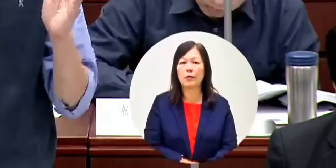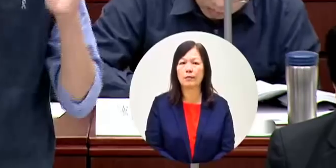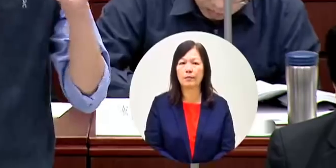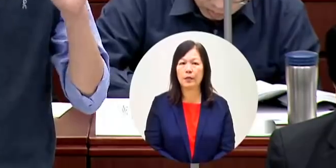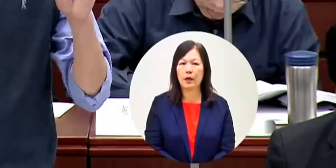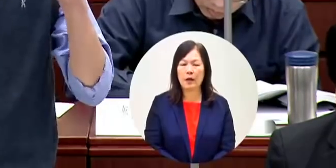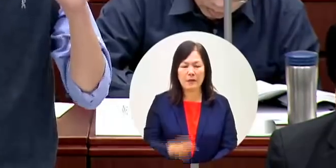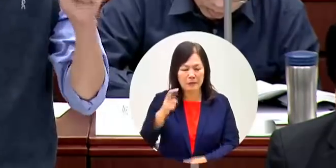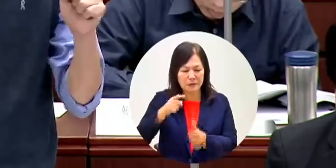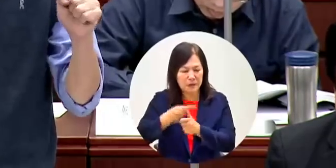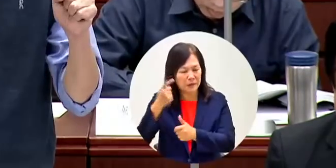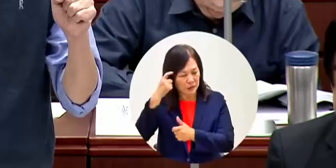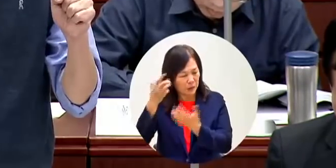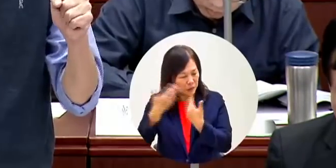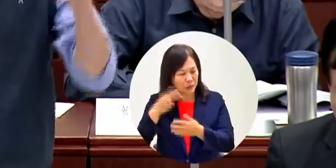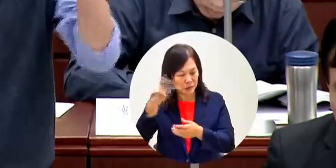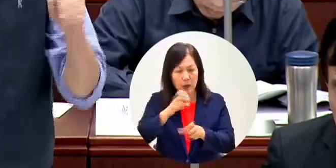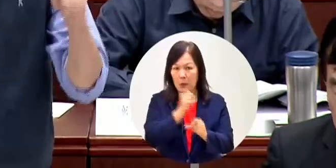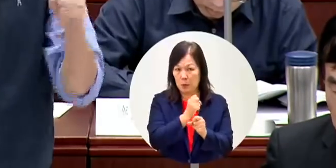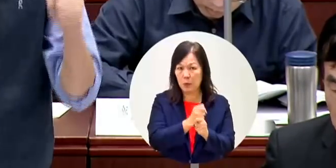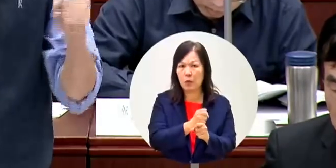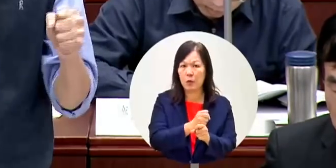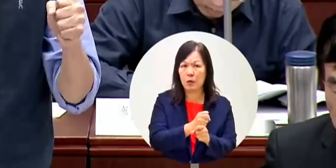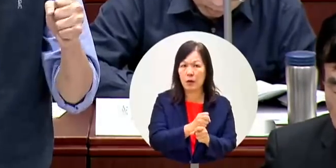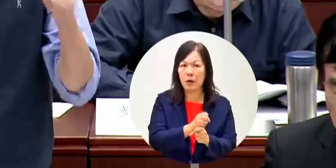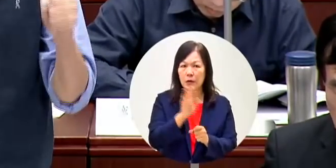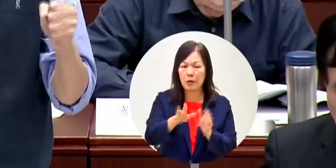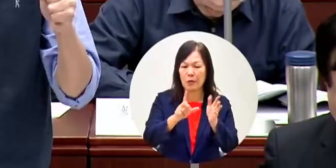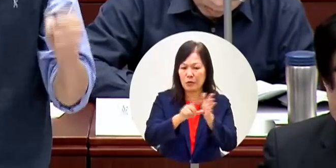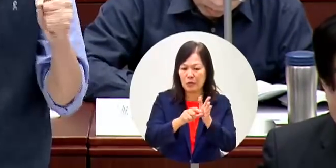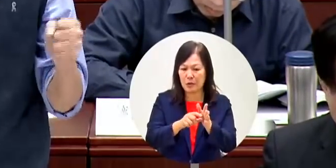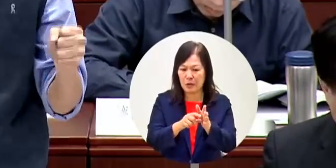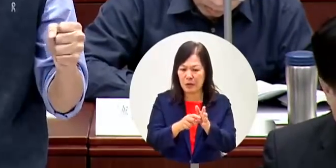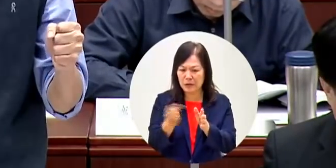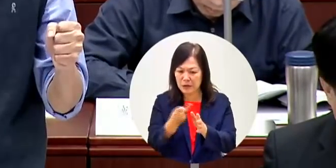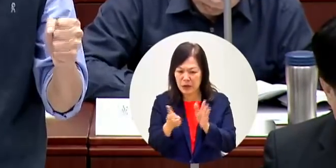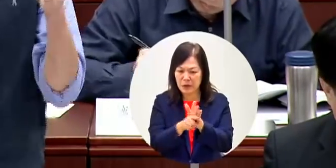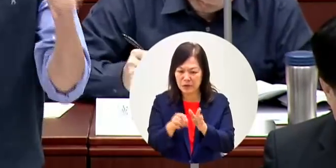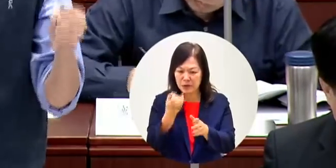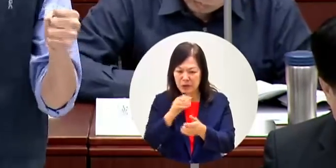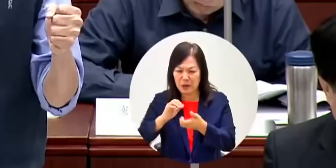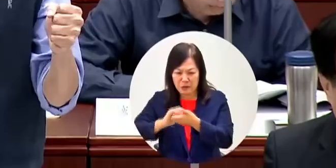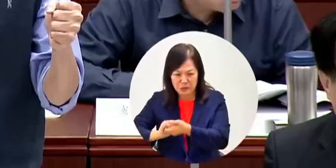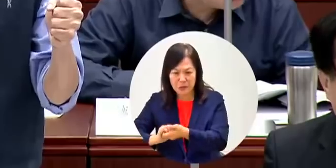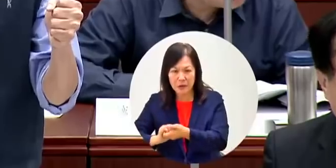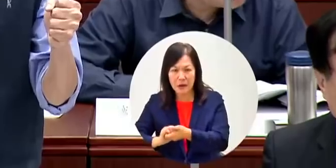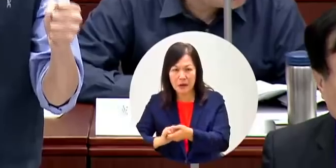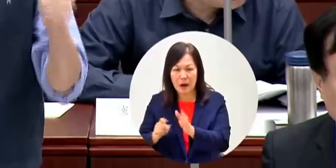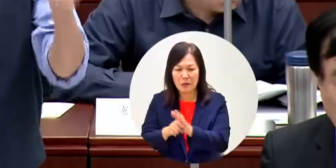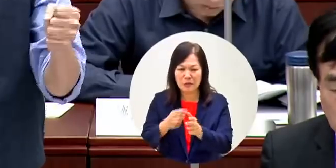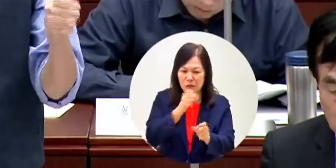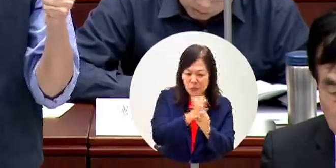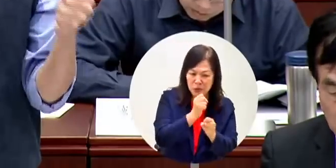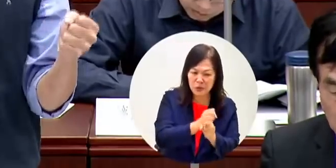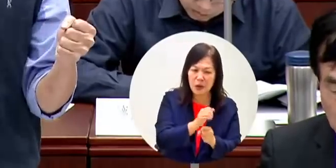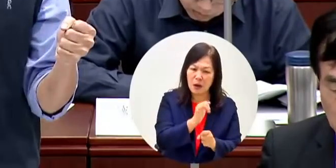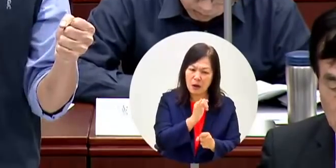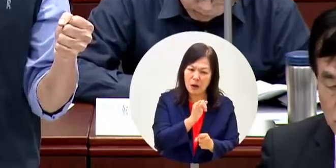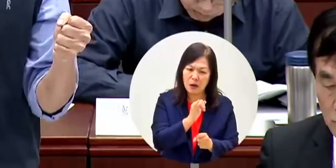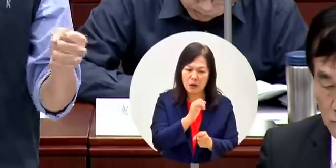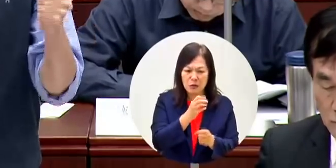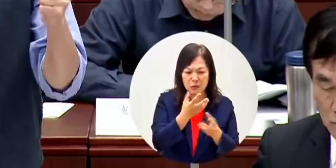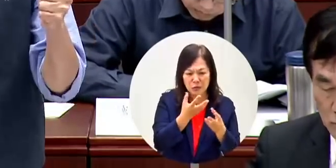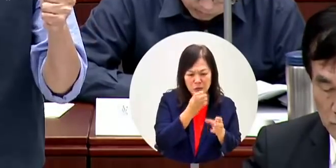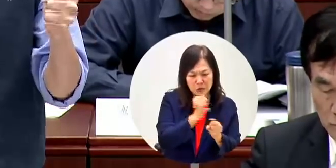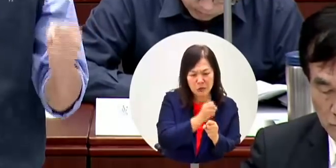这是有的时候是两个极端，一直定，到最后变成不做不错，这也是一种选择。那因为做出来怕做